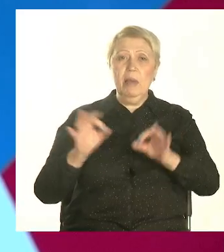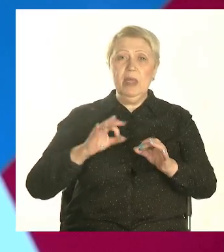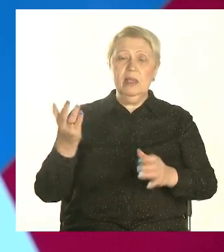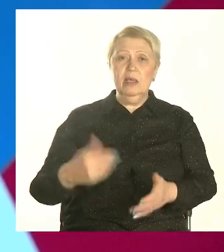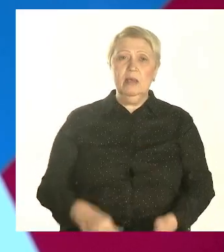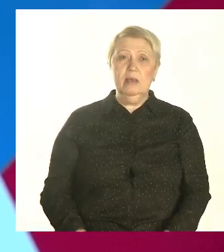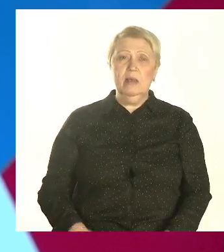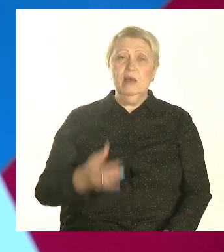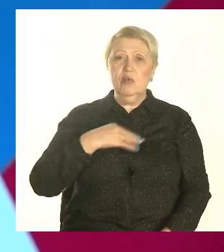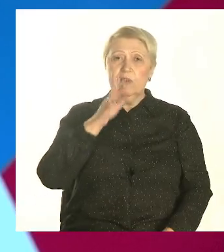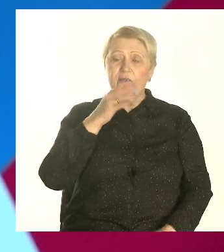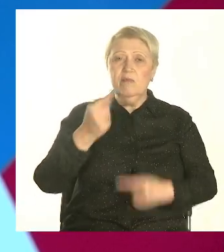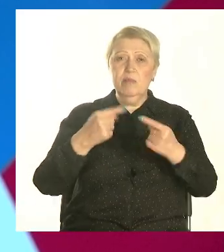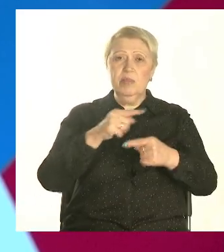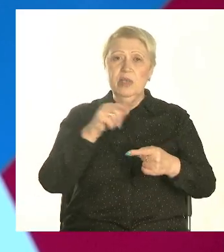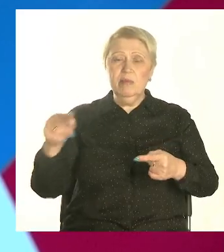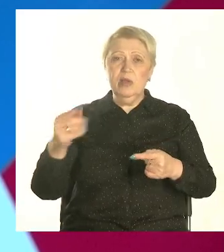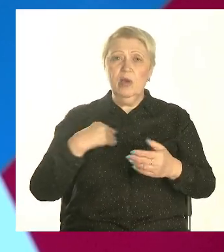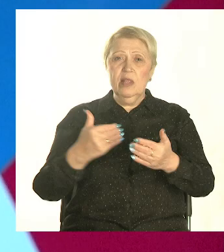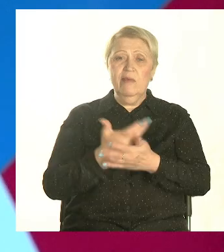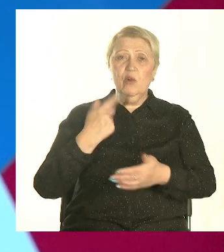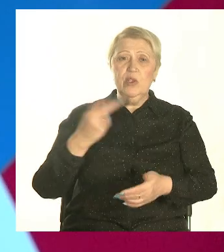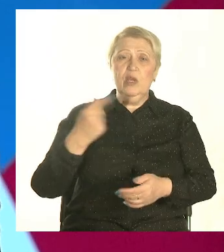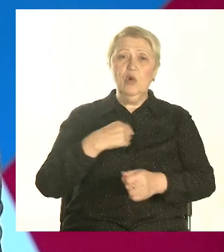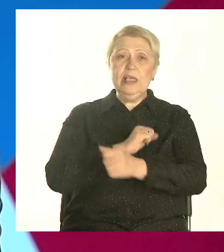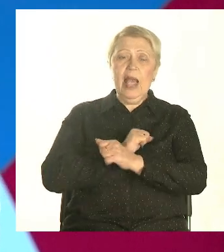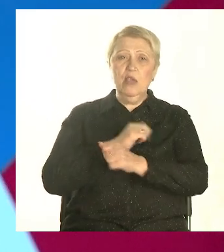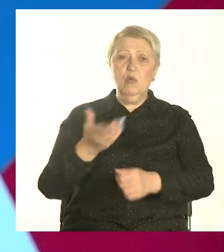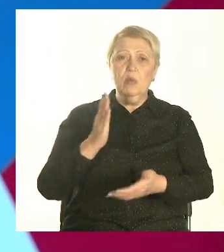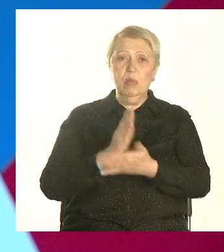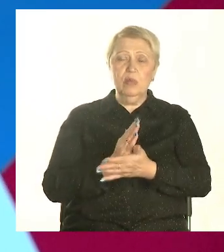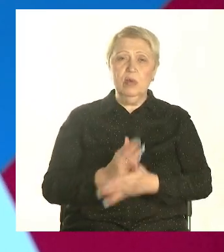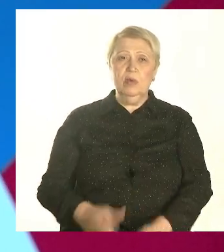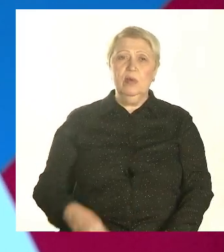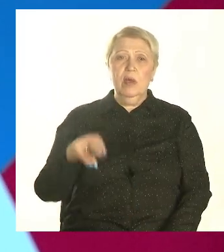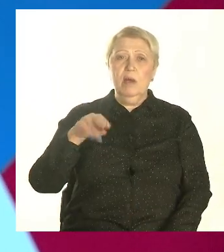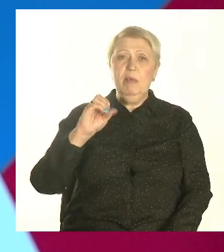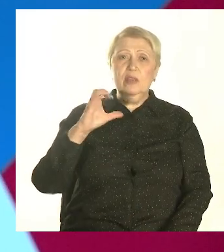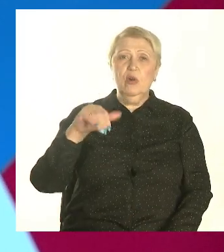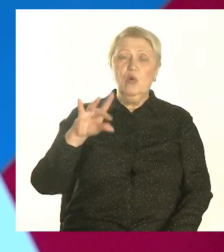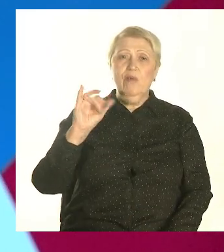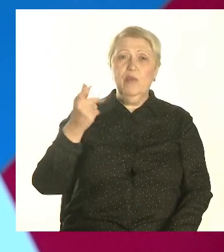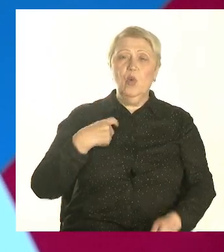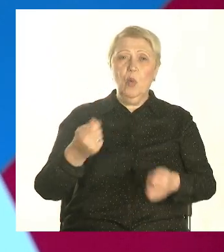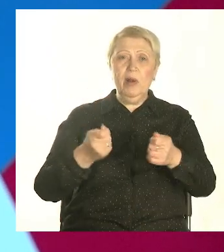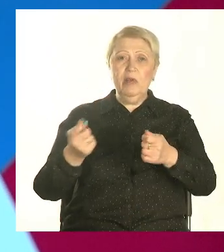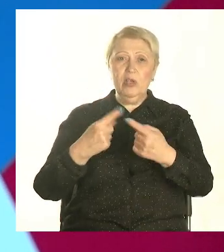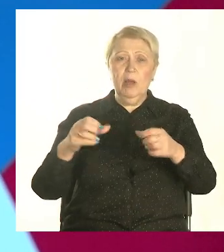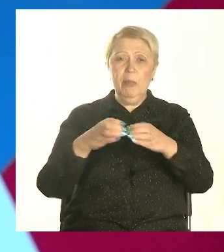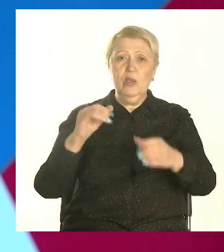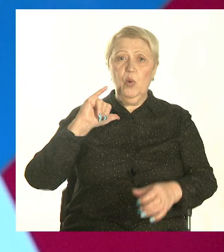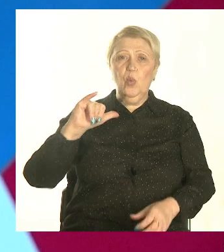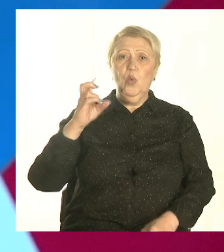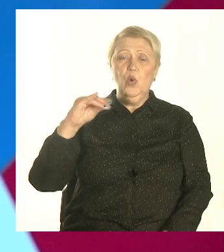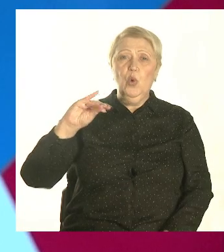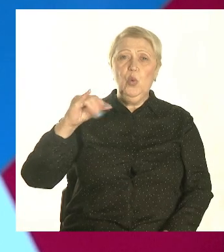период времени под названием «Новогодние каникулы». Давайте послушаем комментарий Владимира Петрова, генеральный директор управляющей компании «Уют». по